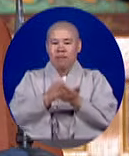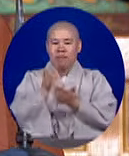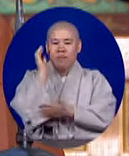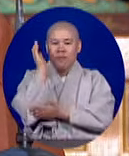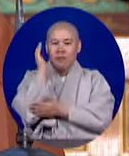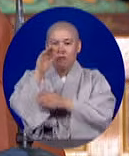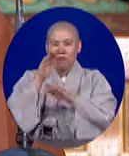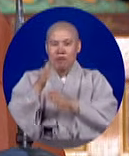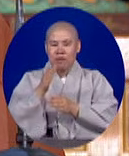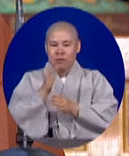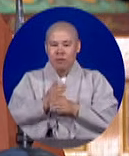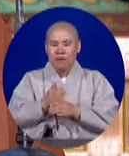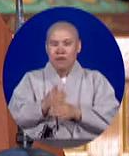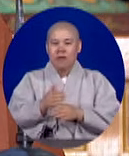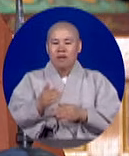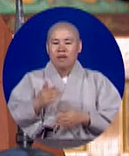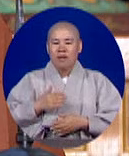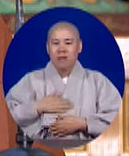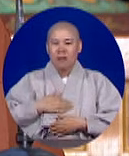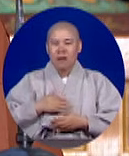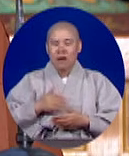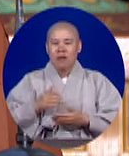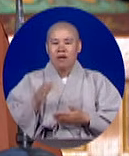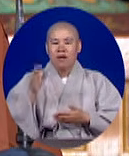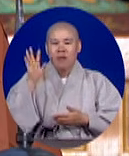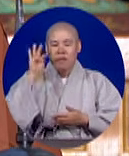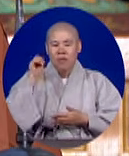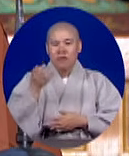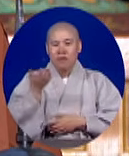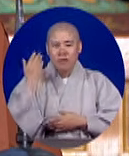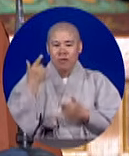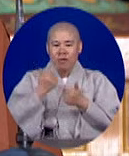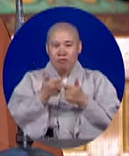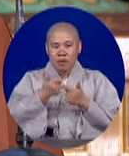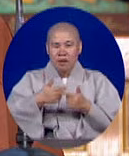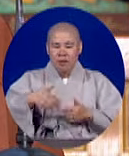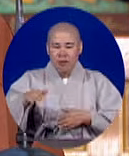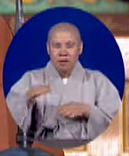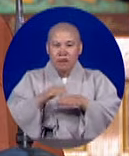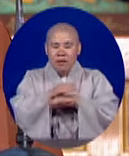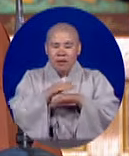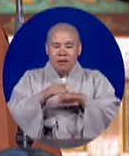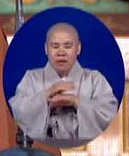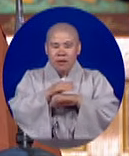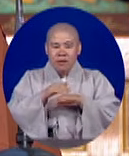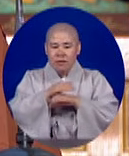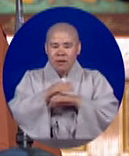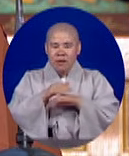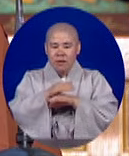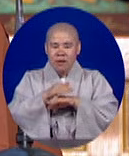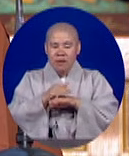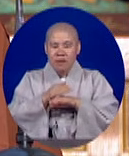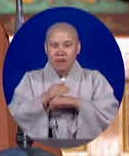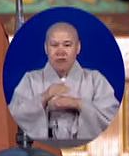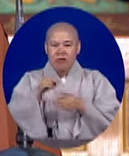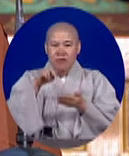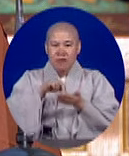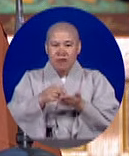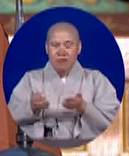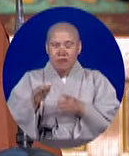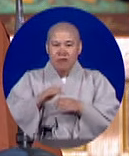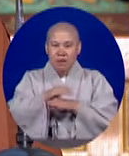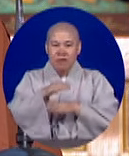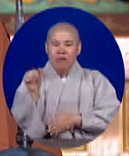내가 며칠 전에 부산에 가서 택시를 탔는데 그